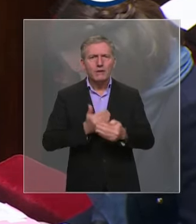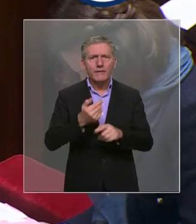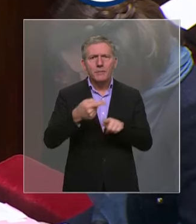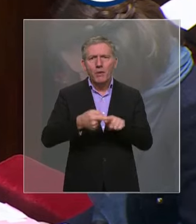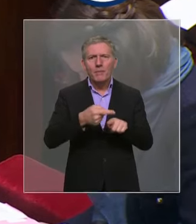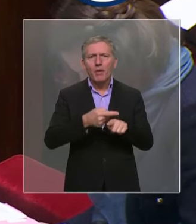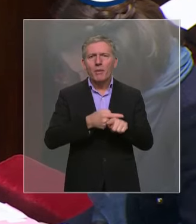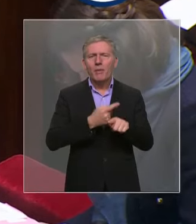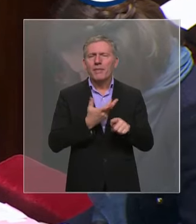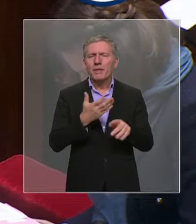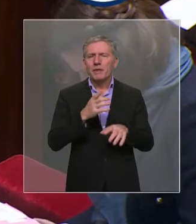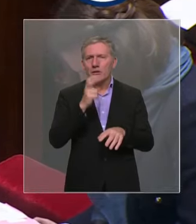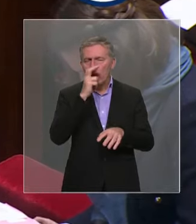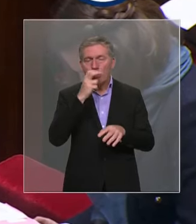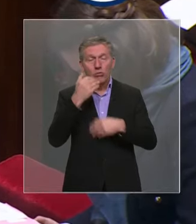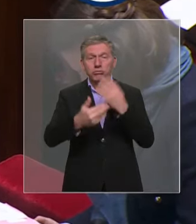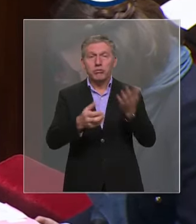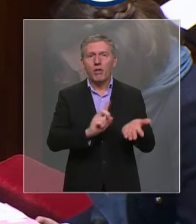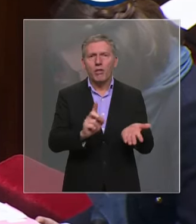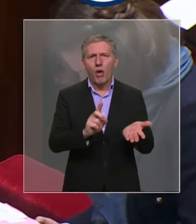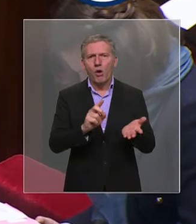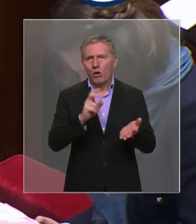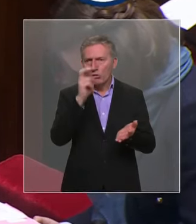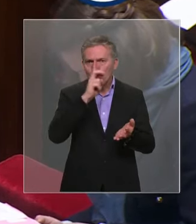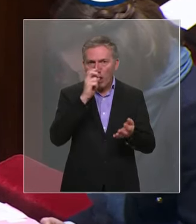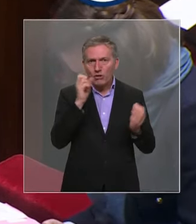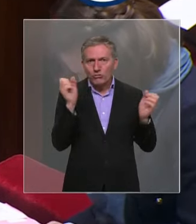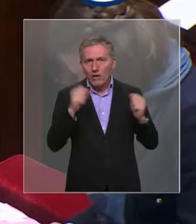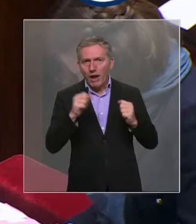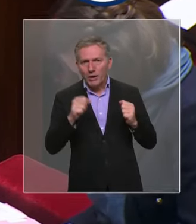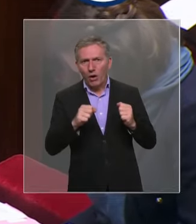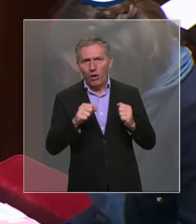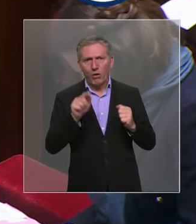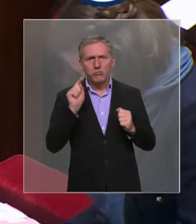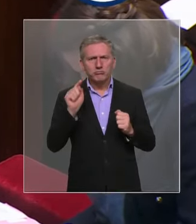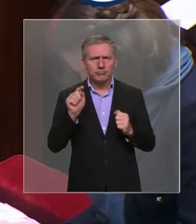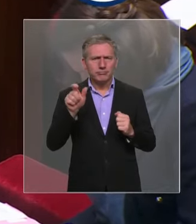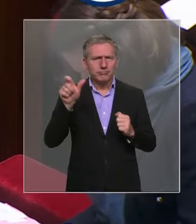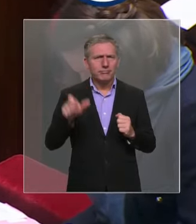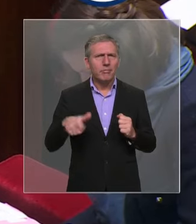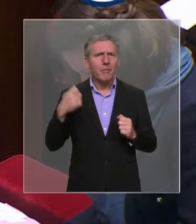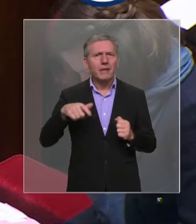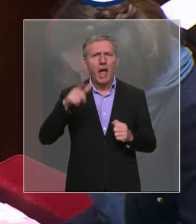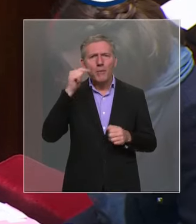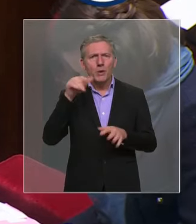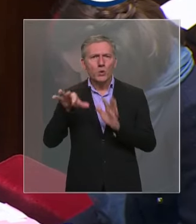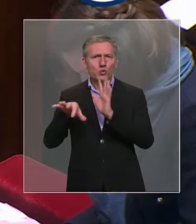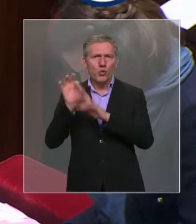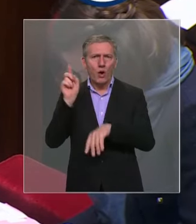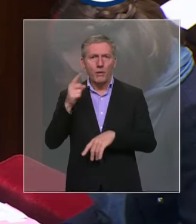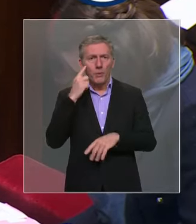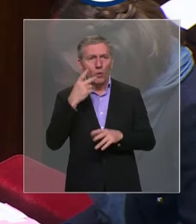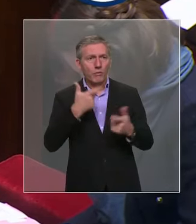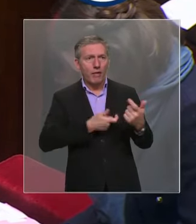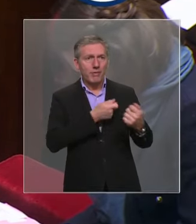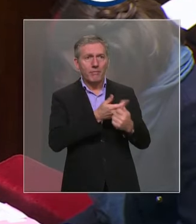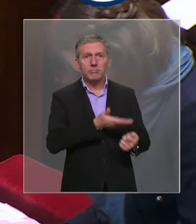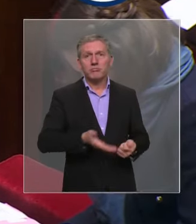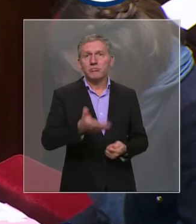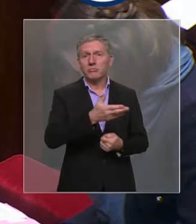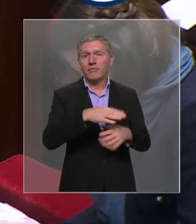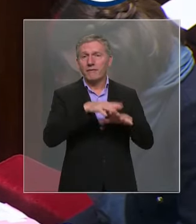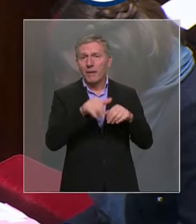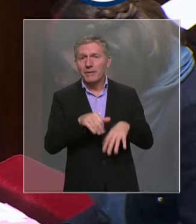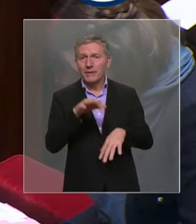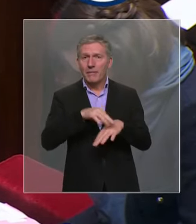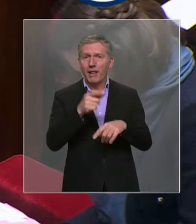brusquer, en cherchant sans cesse le consensus qu'a retenu le président de la République pour répondre à la demande des malades et des familles de